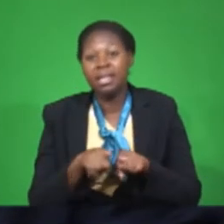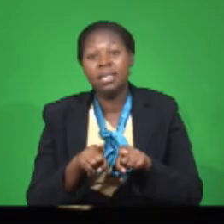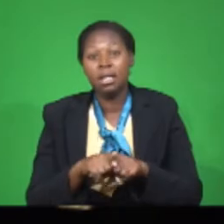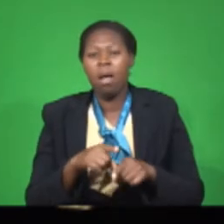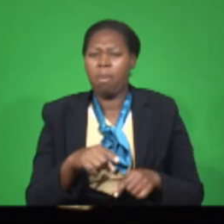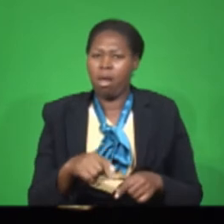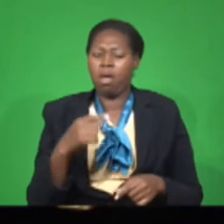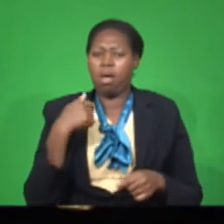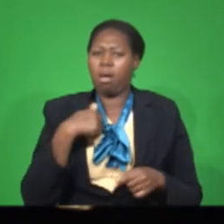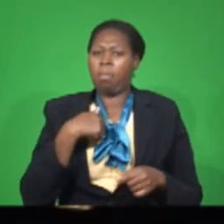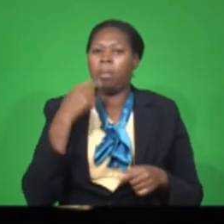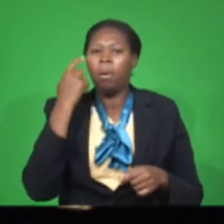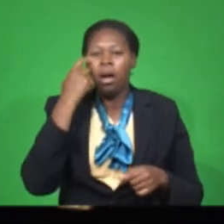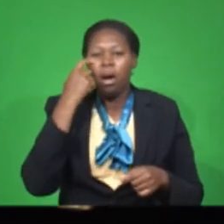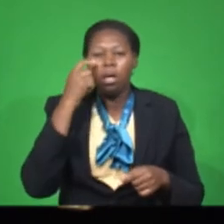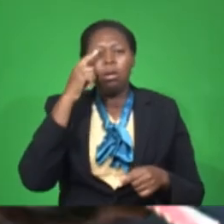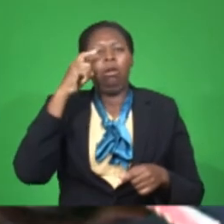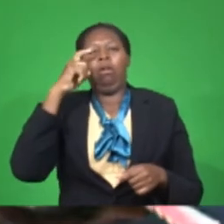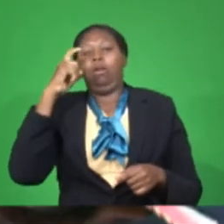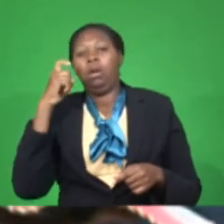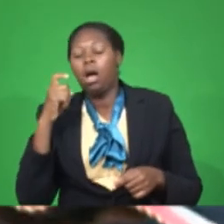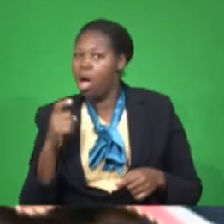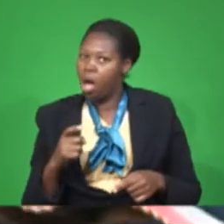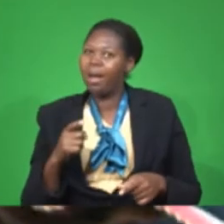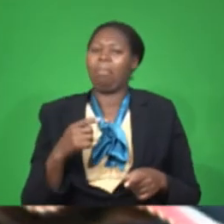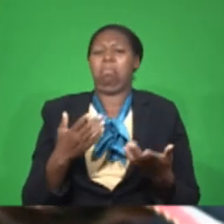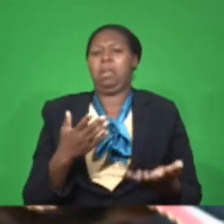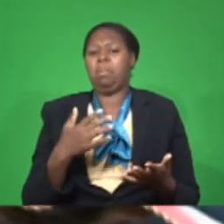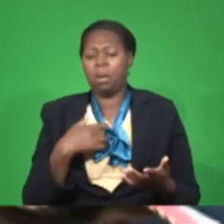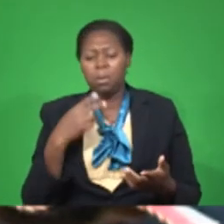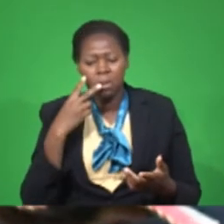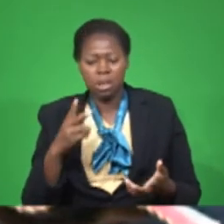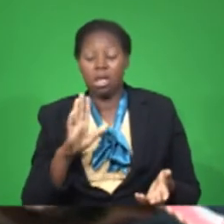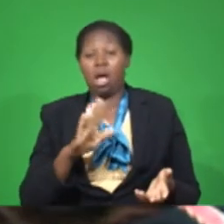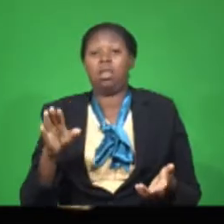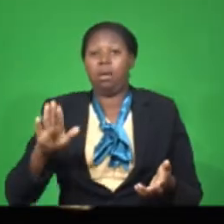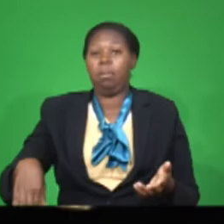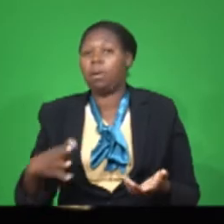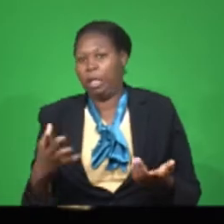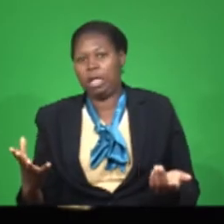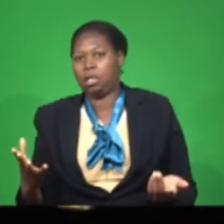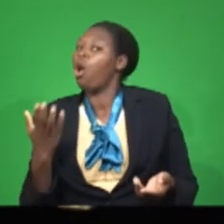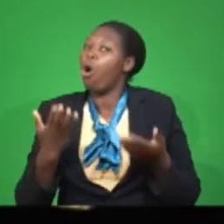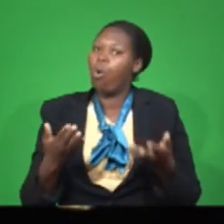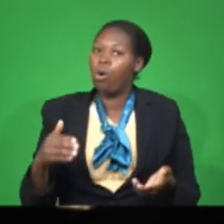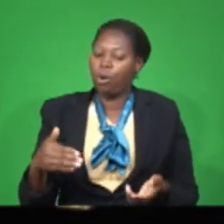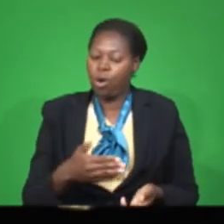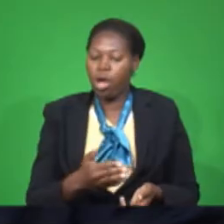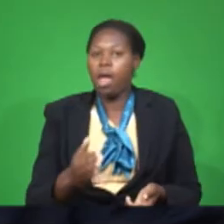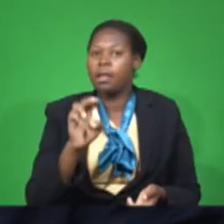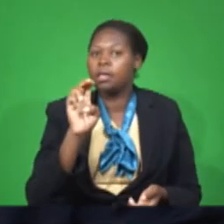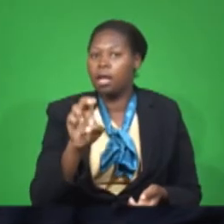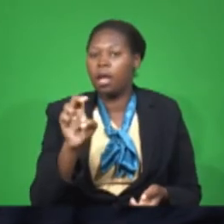Tsukukwirika kupfura ipapa. Hakuna kumira zvakanaka. Adenga ine tunhu twari kutenda. Anobatanidza. Hapana chinhu